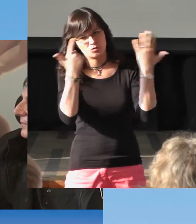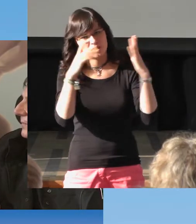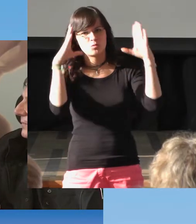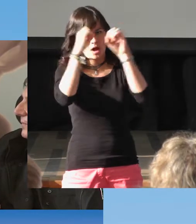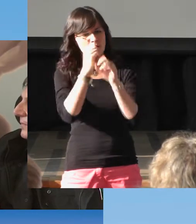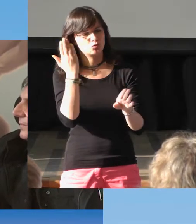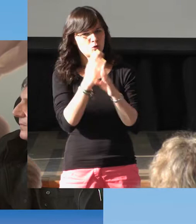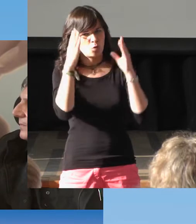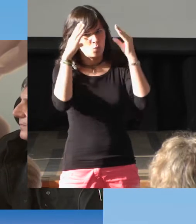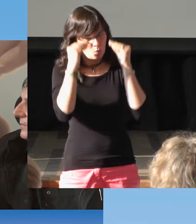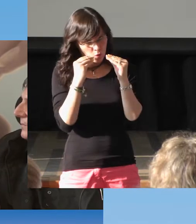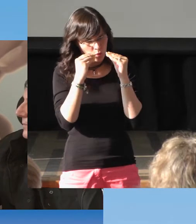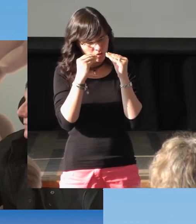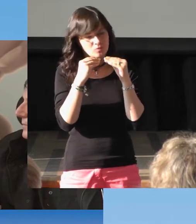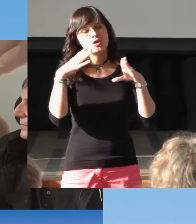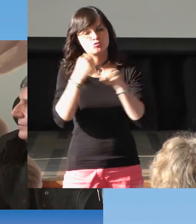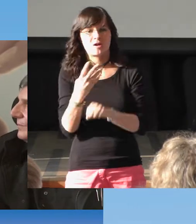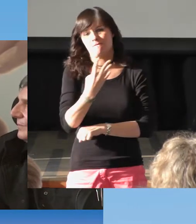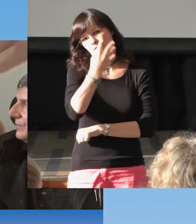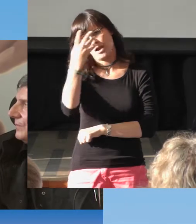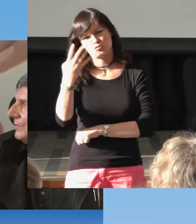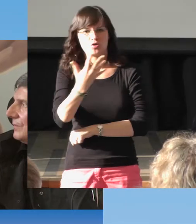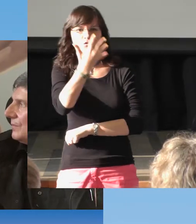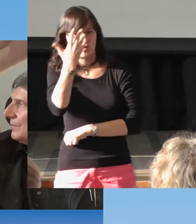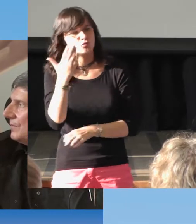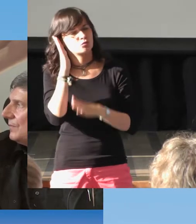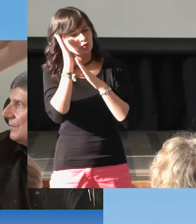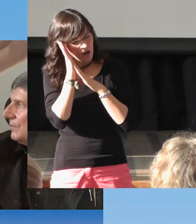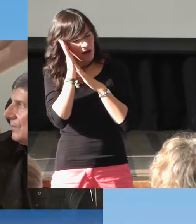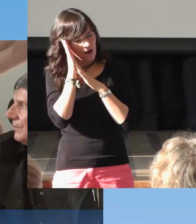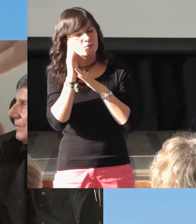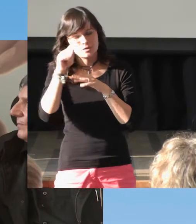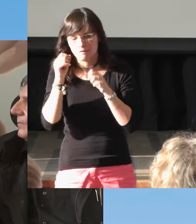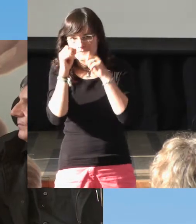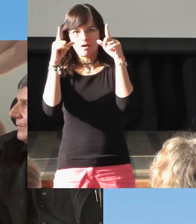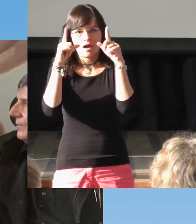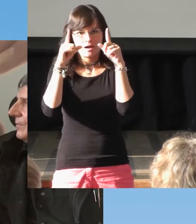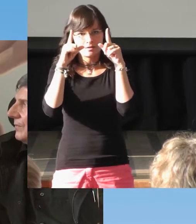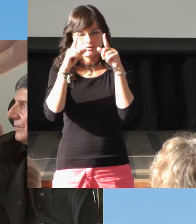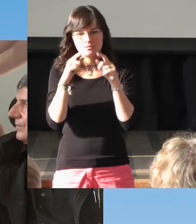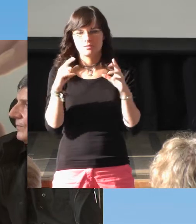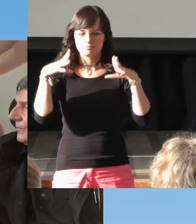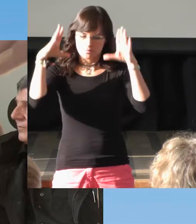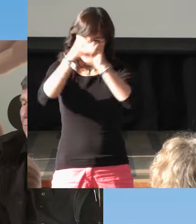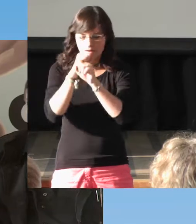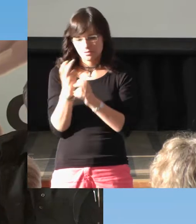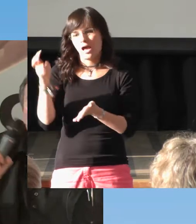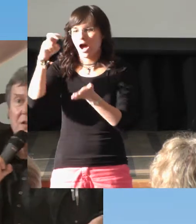Vergnügen, etwa vier bis fünf Stunden schlafen zu können und der Rest der Nacht darf ich mir das Nachtprogramm von ARD und ZDF in der ersten Reihe angucken.